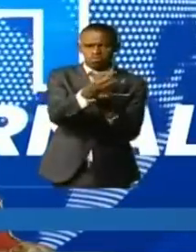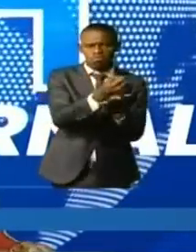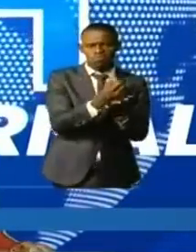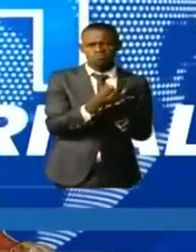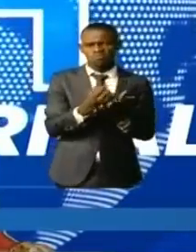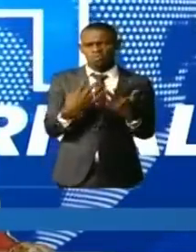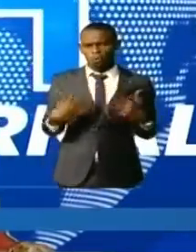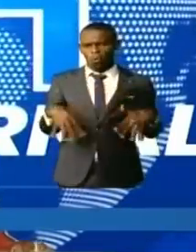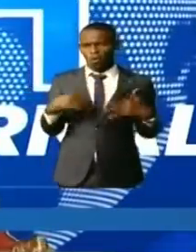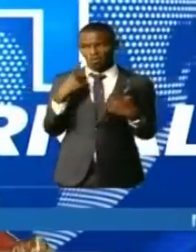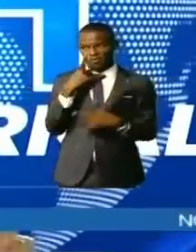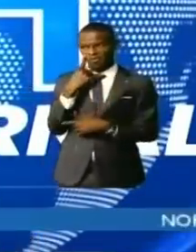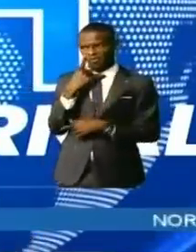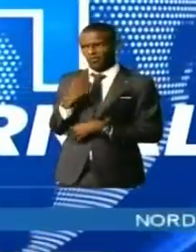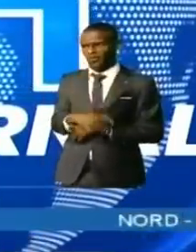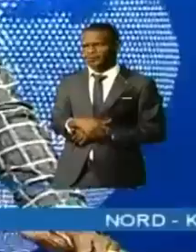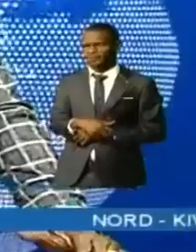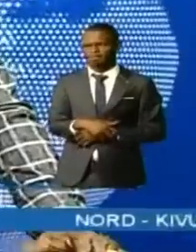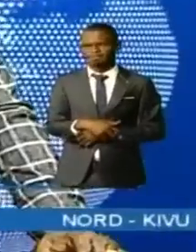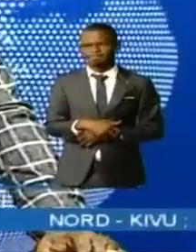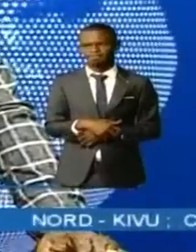journal magazine.